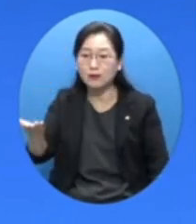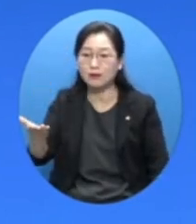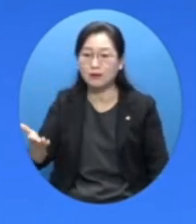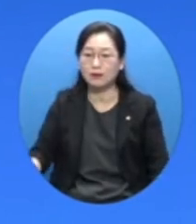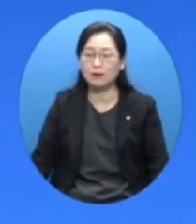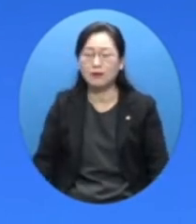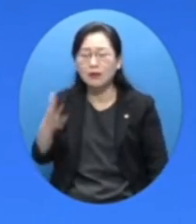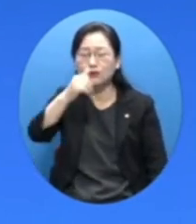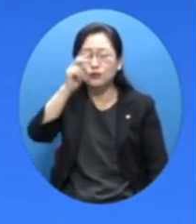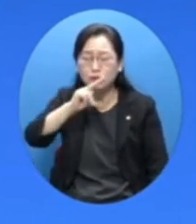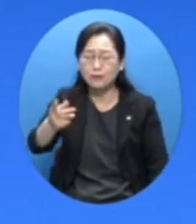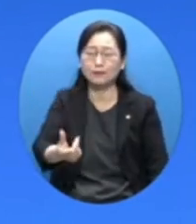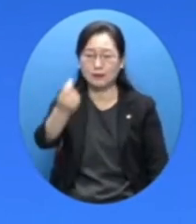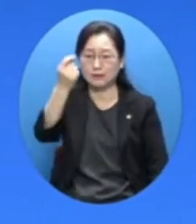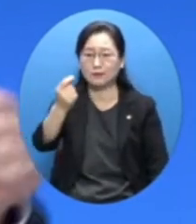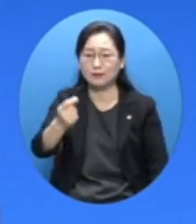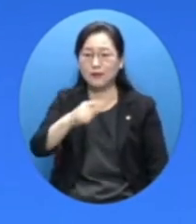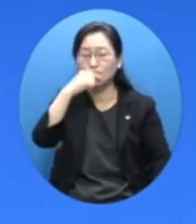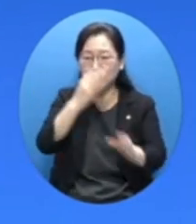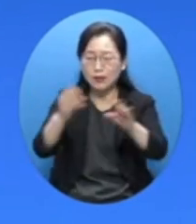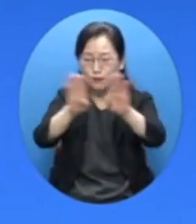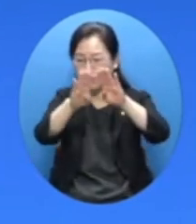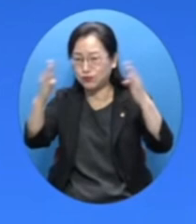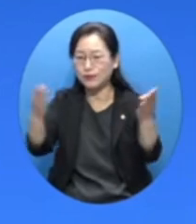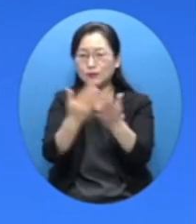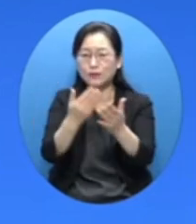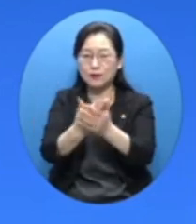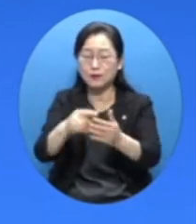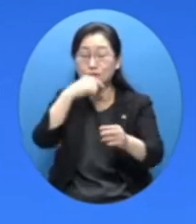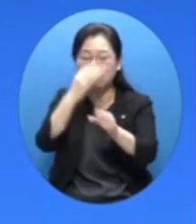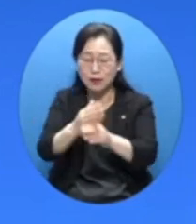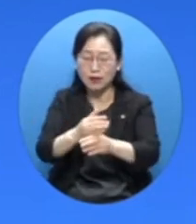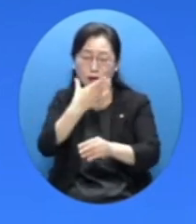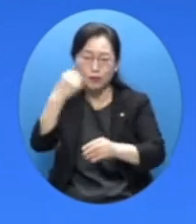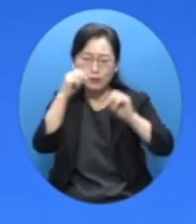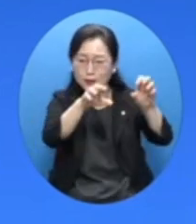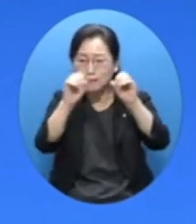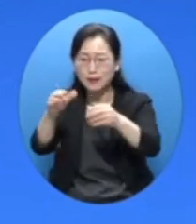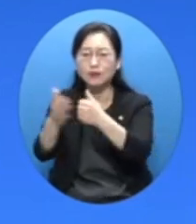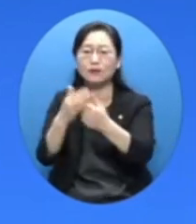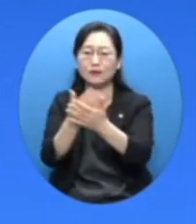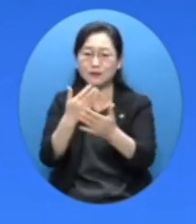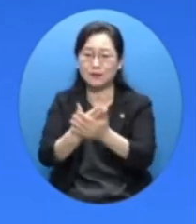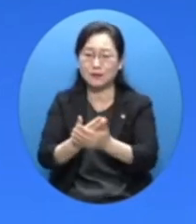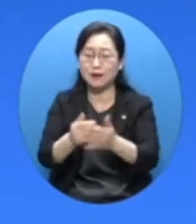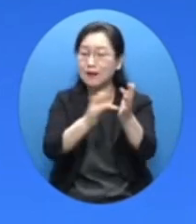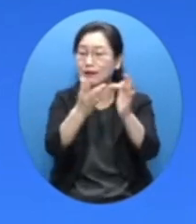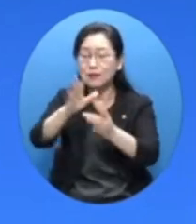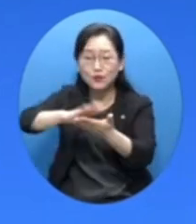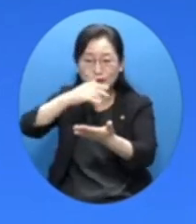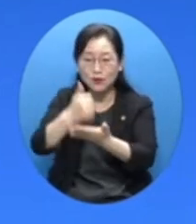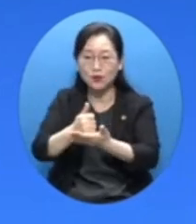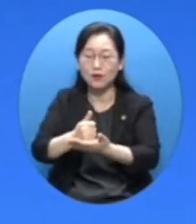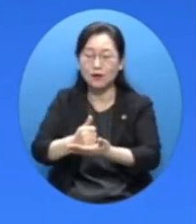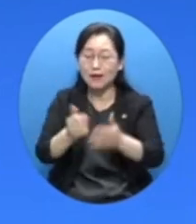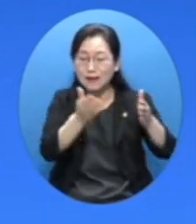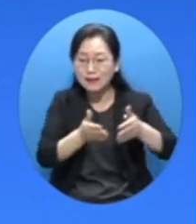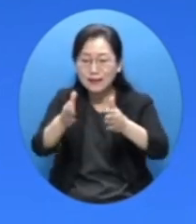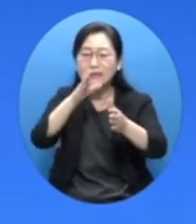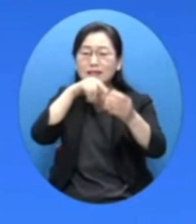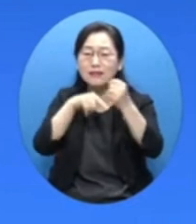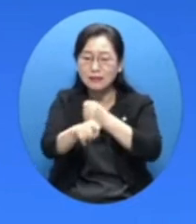주여 빨리 북한의 문을 열어서 북한의 보험이 들어가게 하여 주옵소서 예수 그리스도가